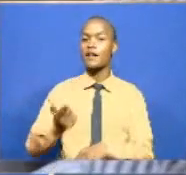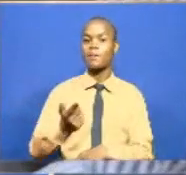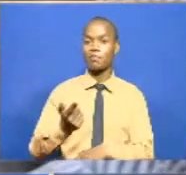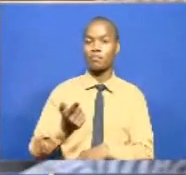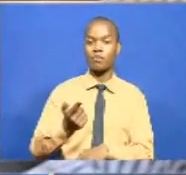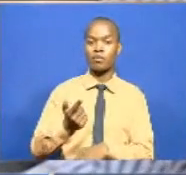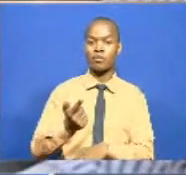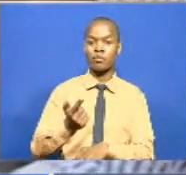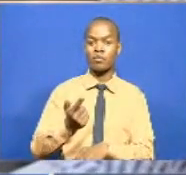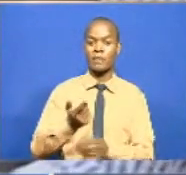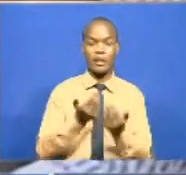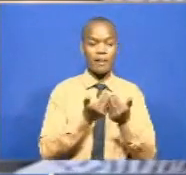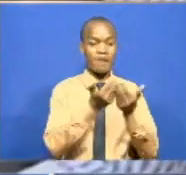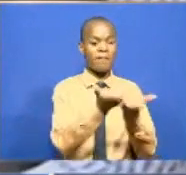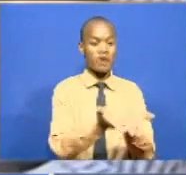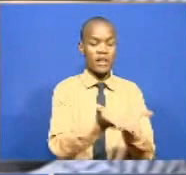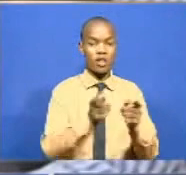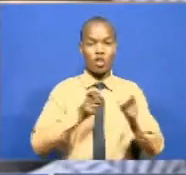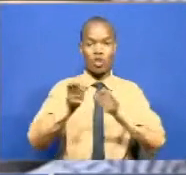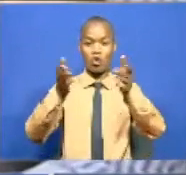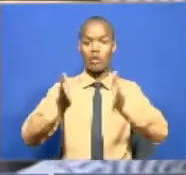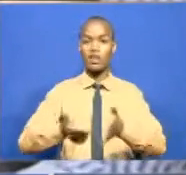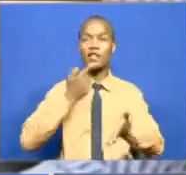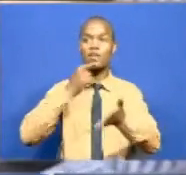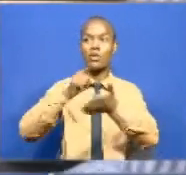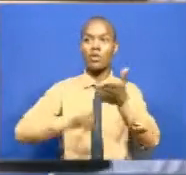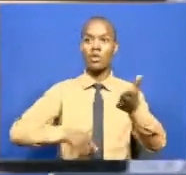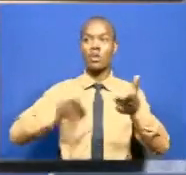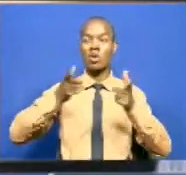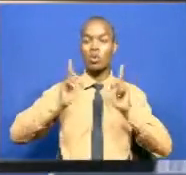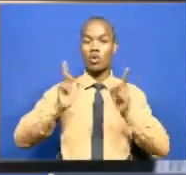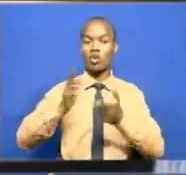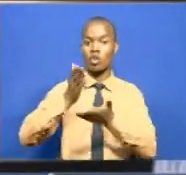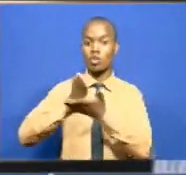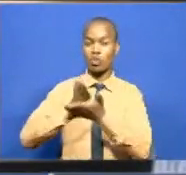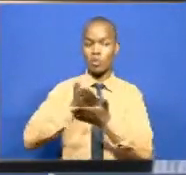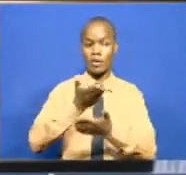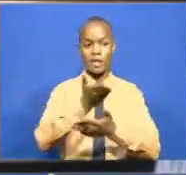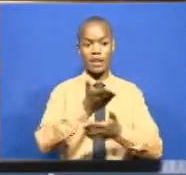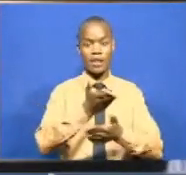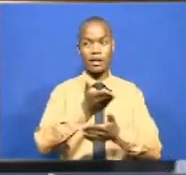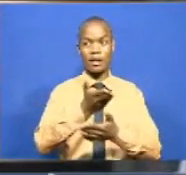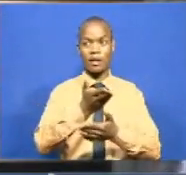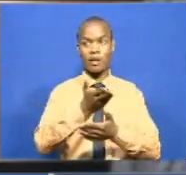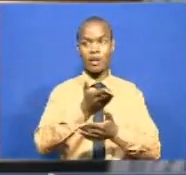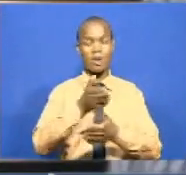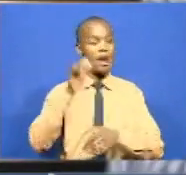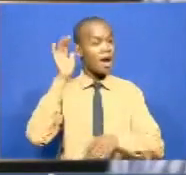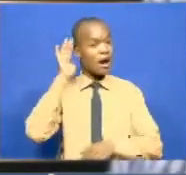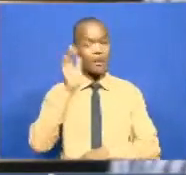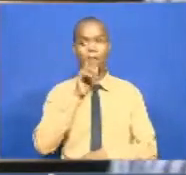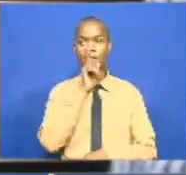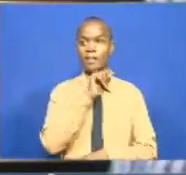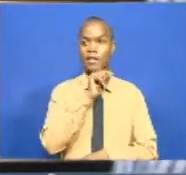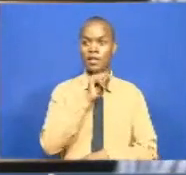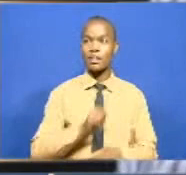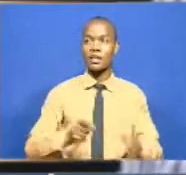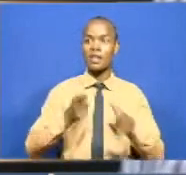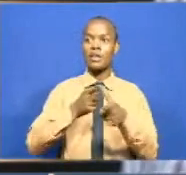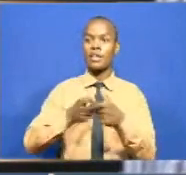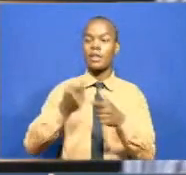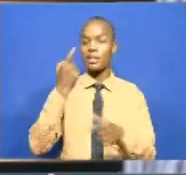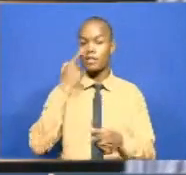Nikamwambia zee gari imekwama pale umesikia ule mlio ulolia akasema yeye nimesikia. Baada hapo tunaona